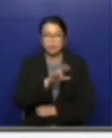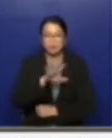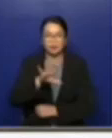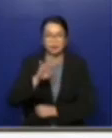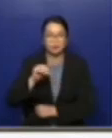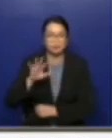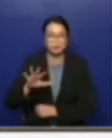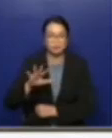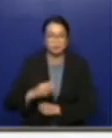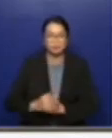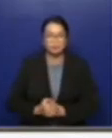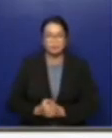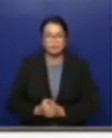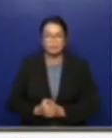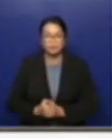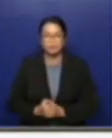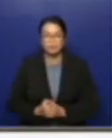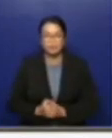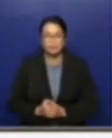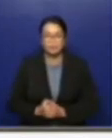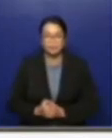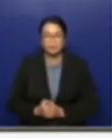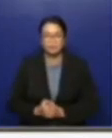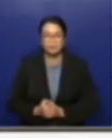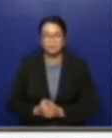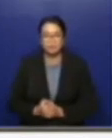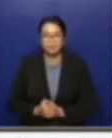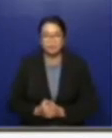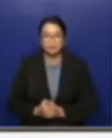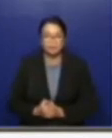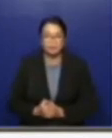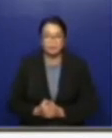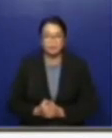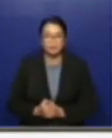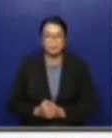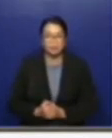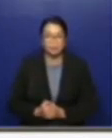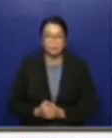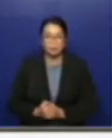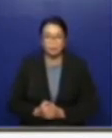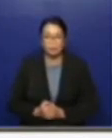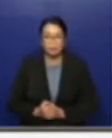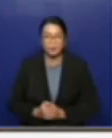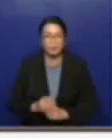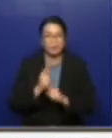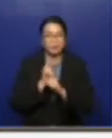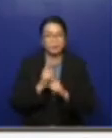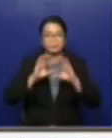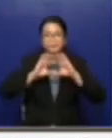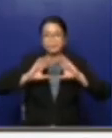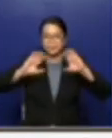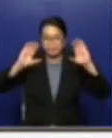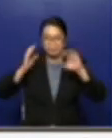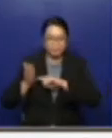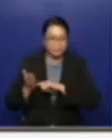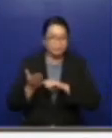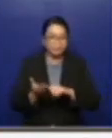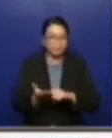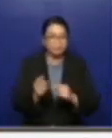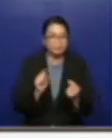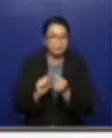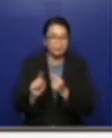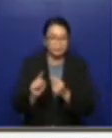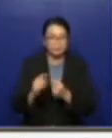.2545ดังที่รัฐบาลได้นำเสนอไปแล้วนั้นผมต้องกราบ